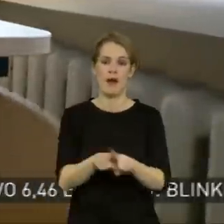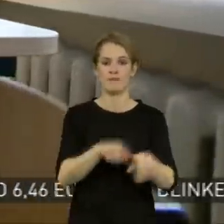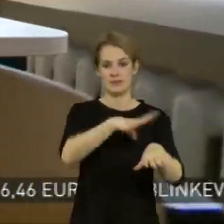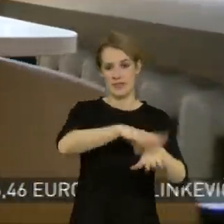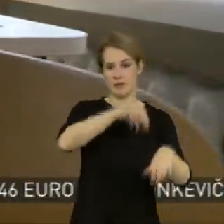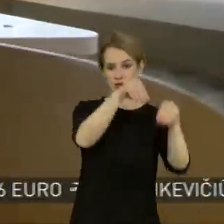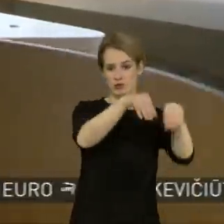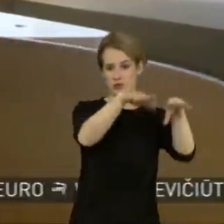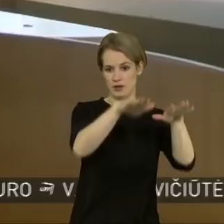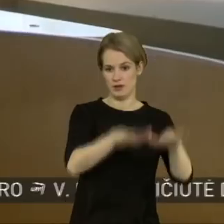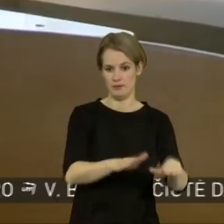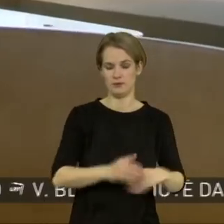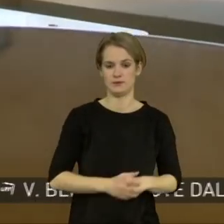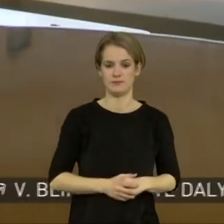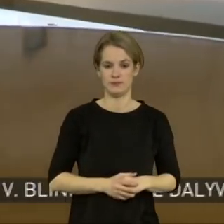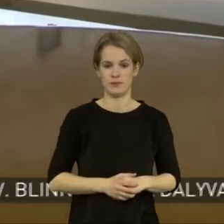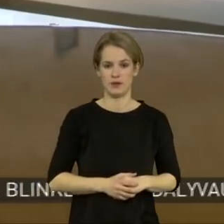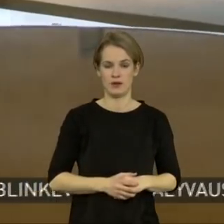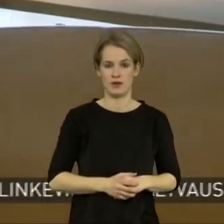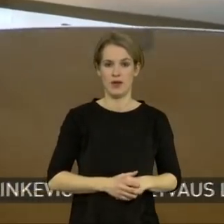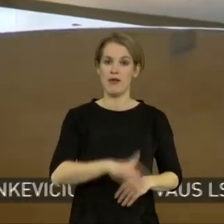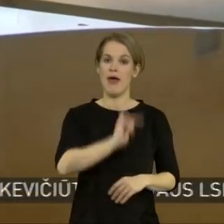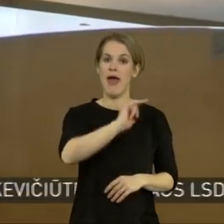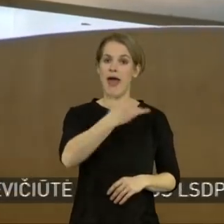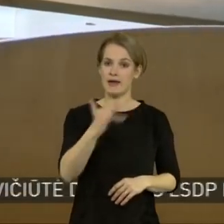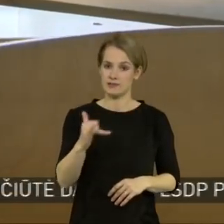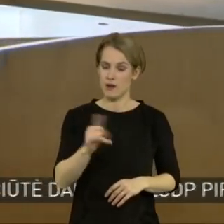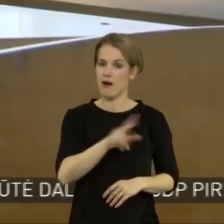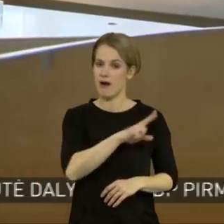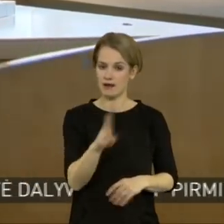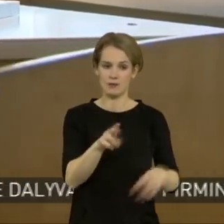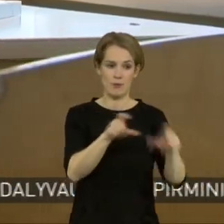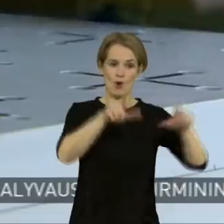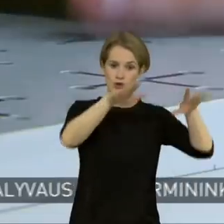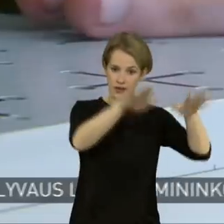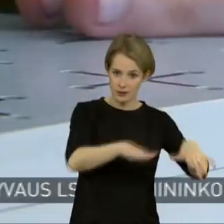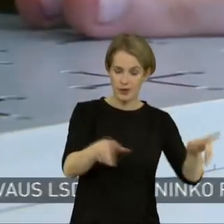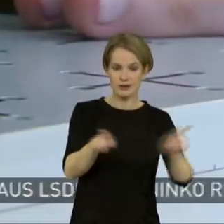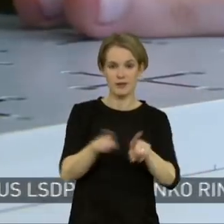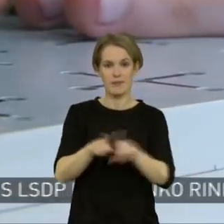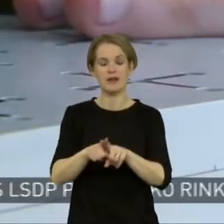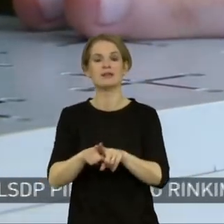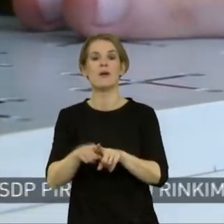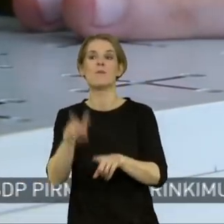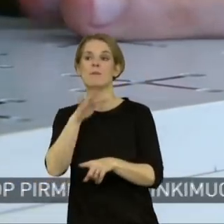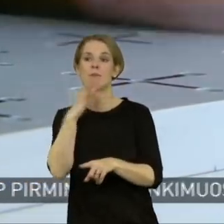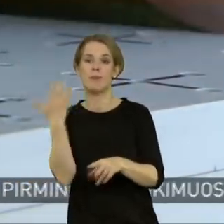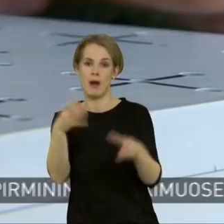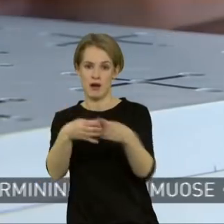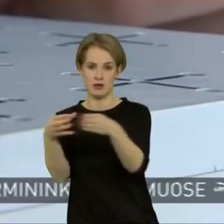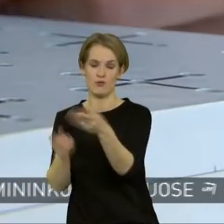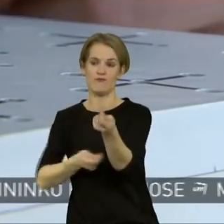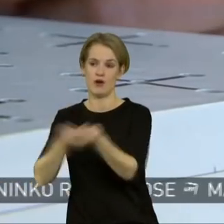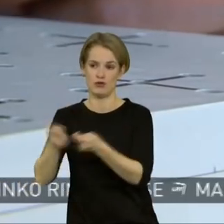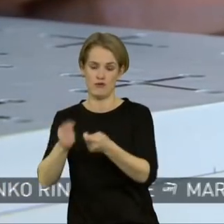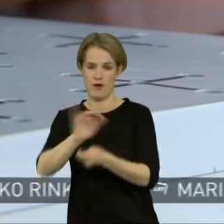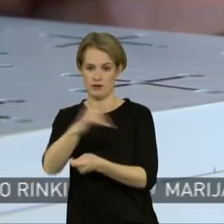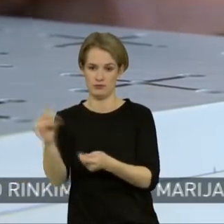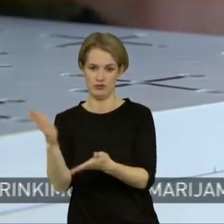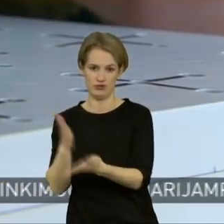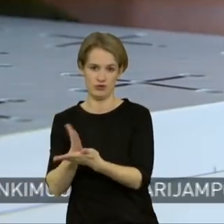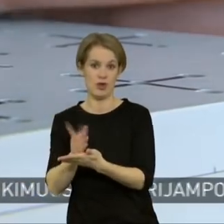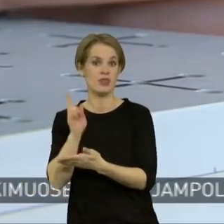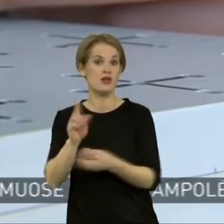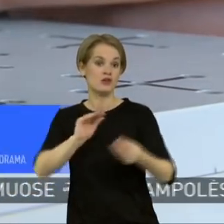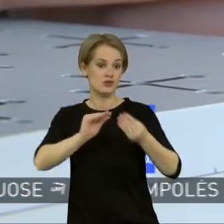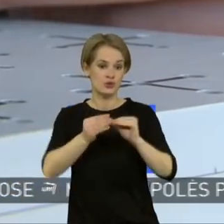Eksperimentai ir bandymai mokyklos suole eksperimentuoja ir politikai dėl švietimo susitarimo. Dar prieš Seimo rinkimus sutarimo pasiekti nepavyko.